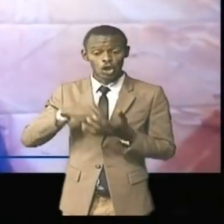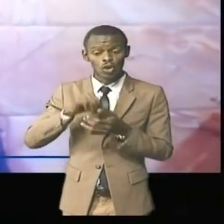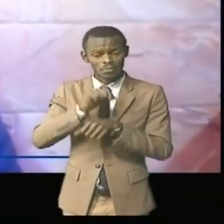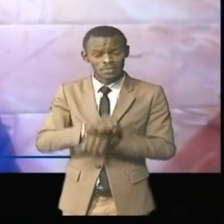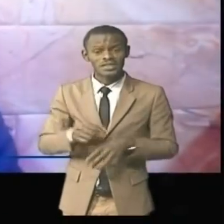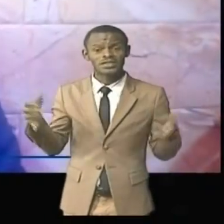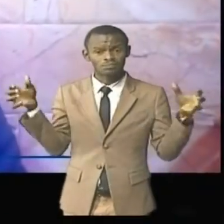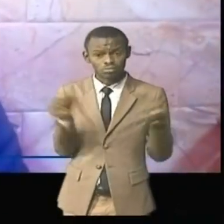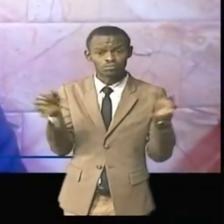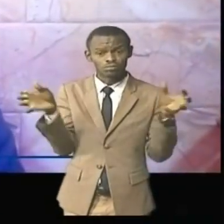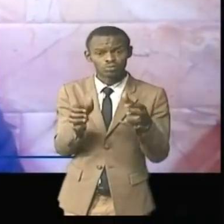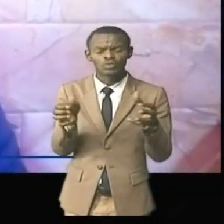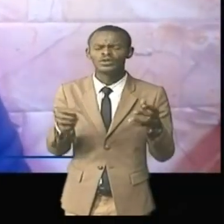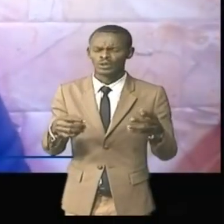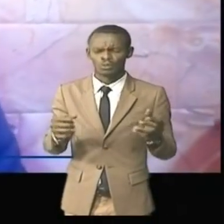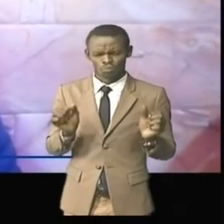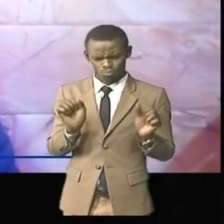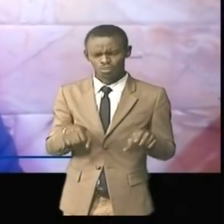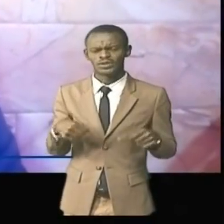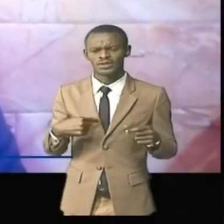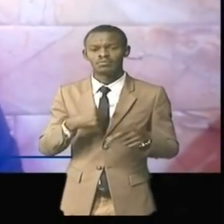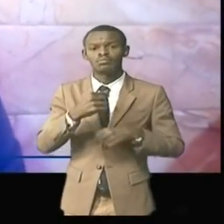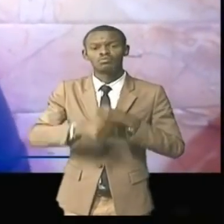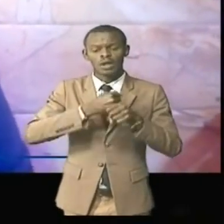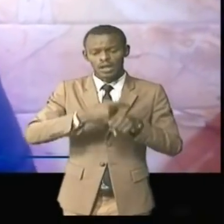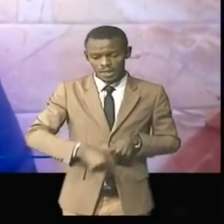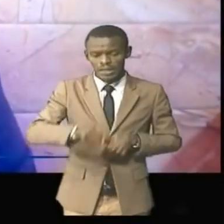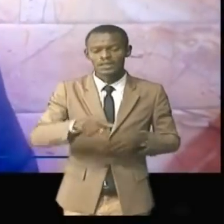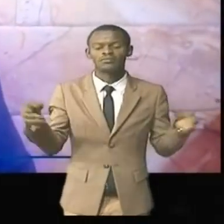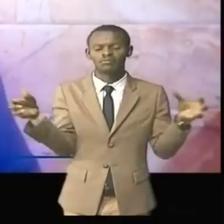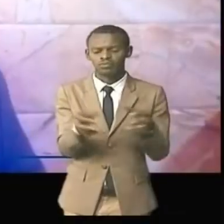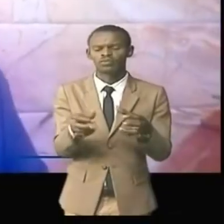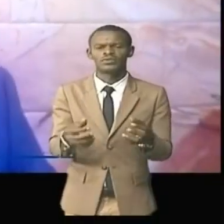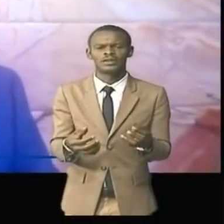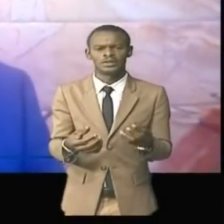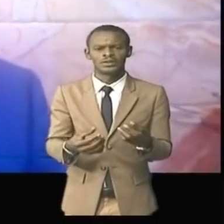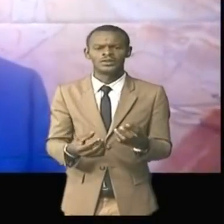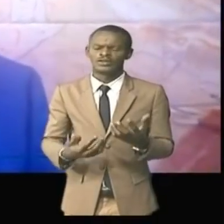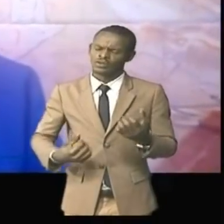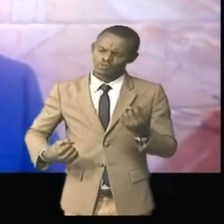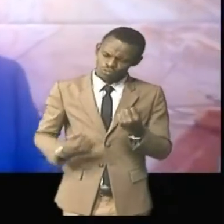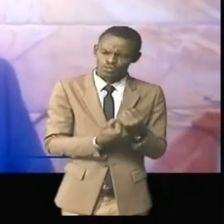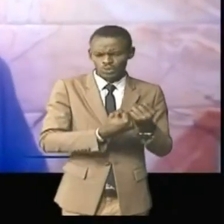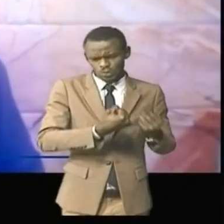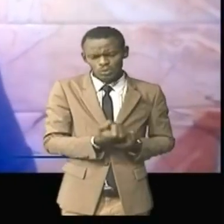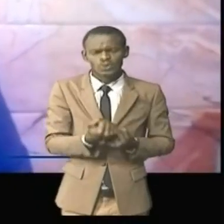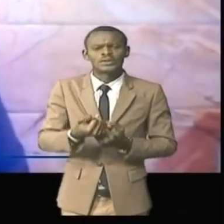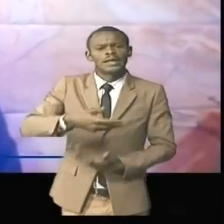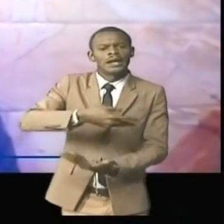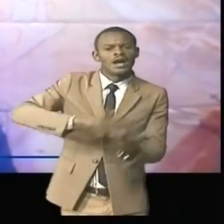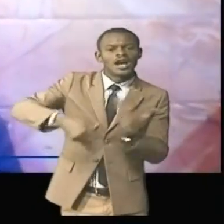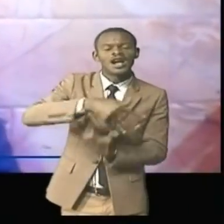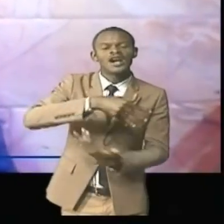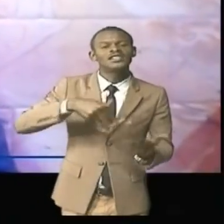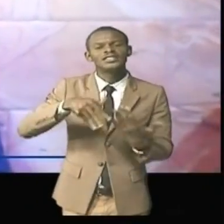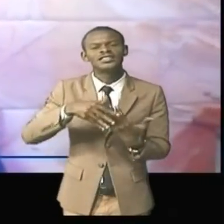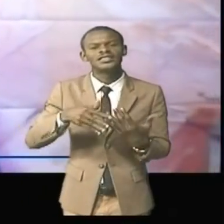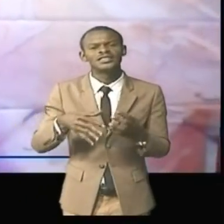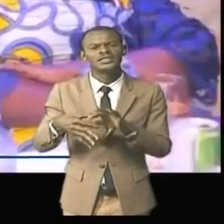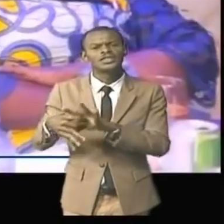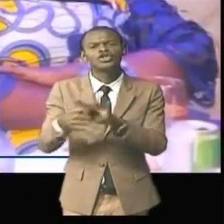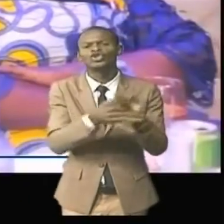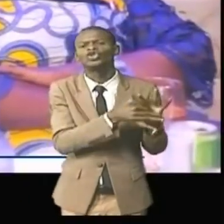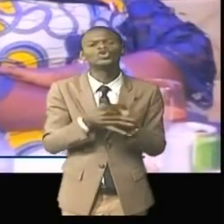retrouver pour échanger et pour rallumer la flamme de notre lien de solidarité et